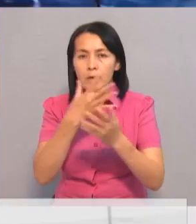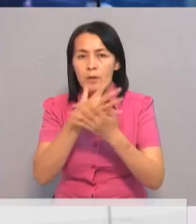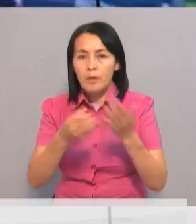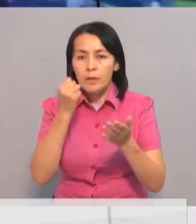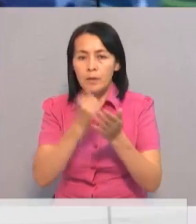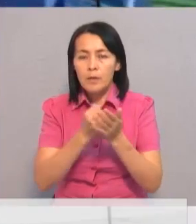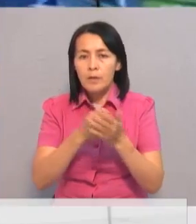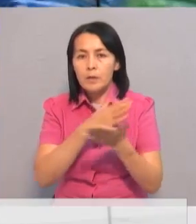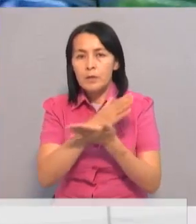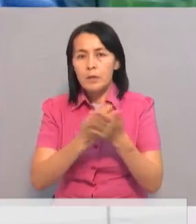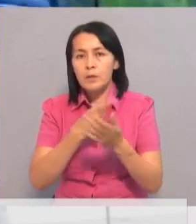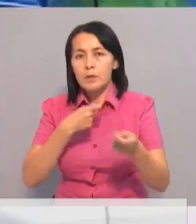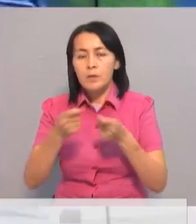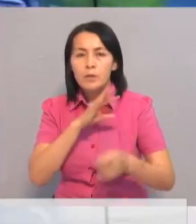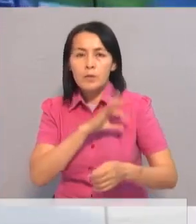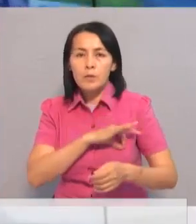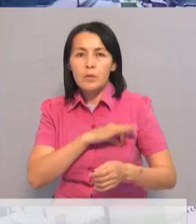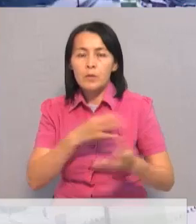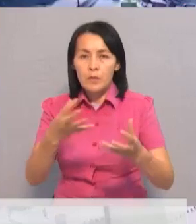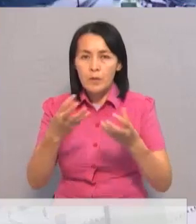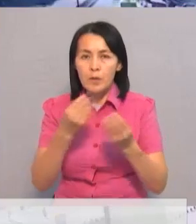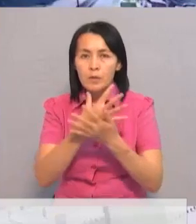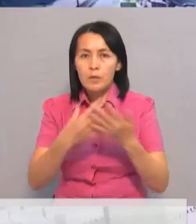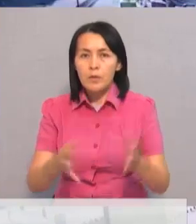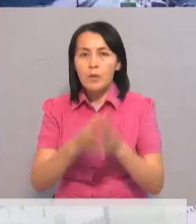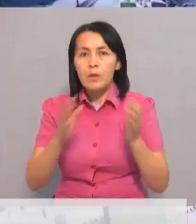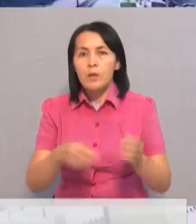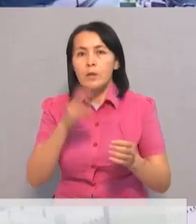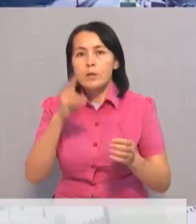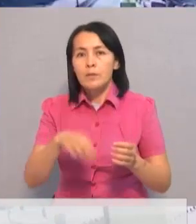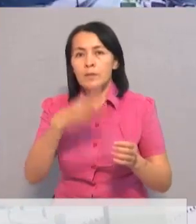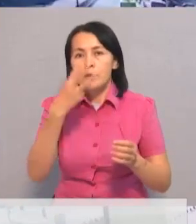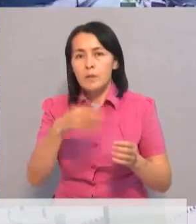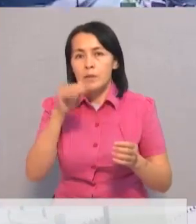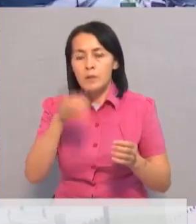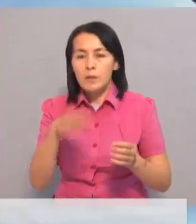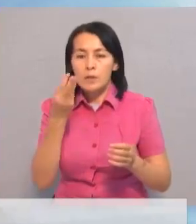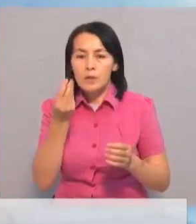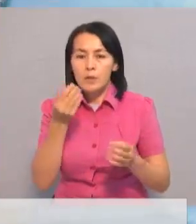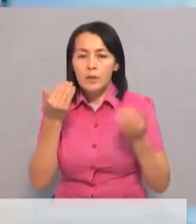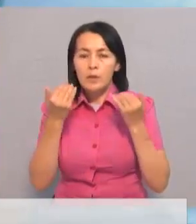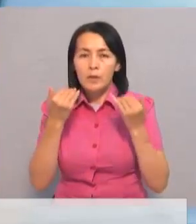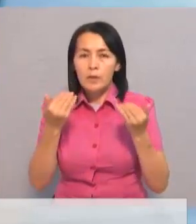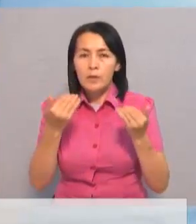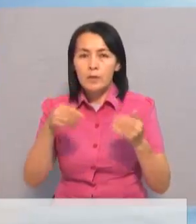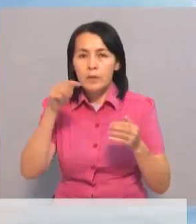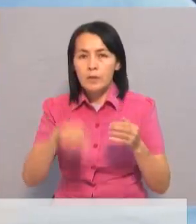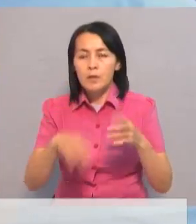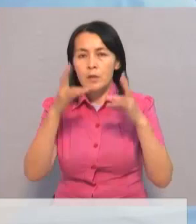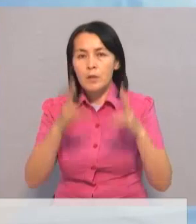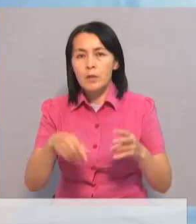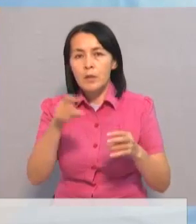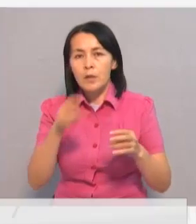знака. Сотрудники департамента юстиции изъяли товар на сумму больше 230 тысяч тенге. Сейчас в отношении